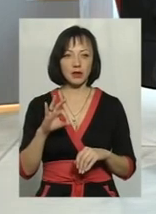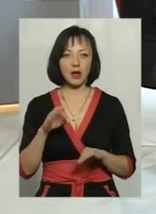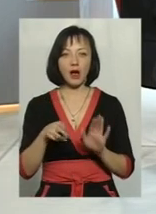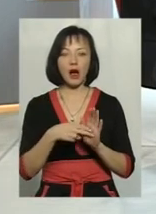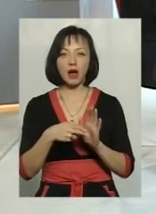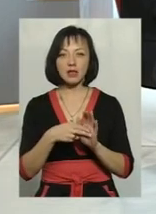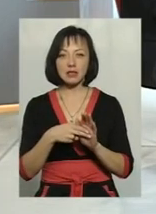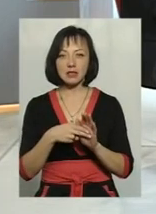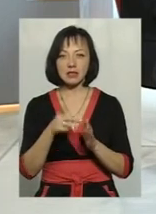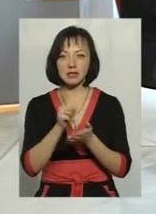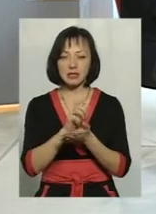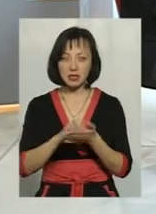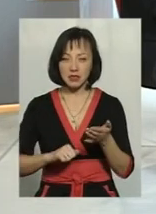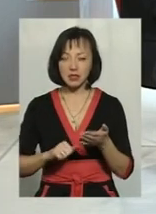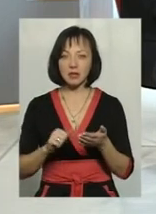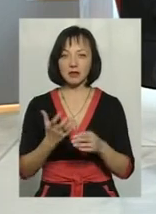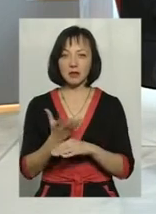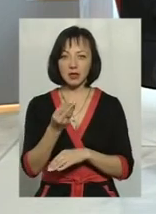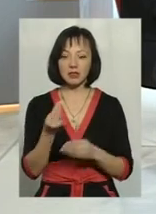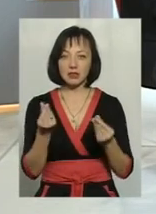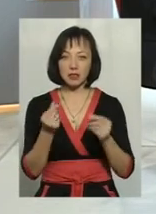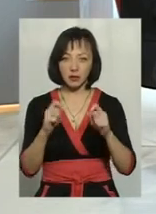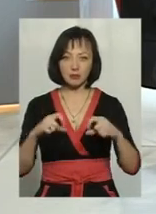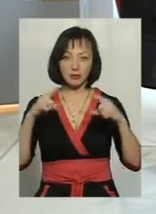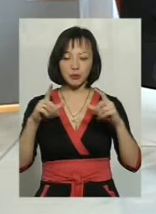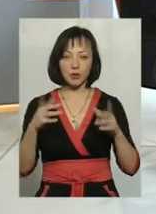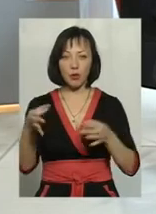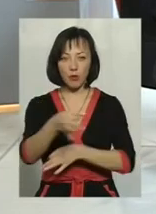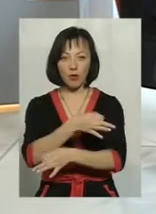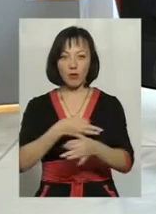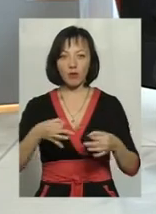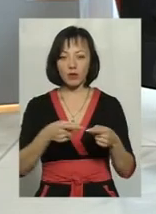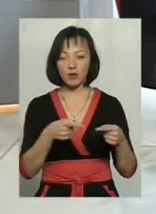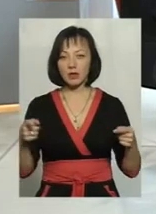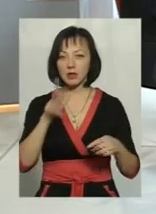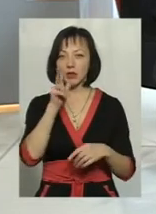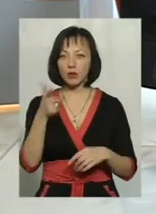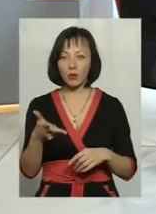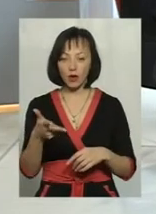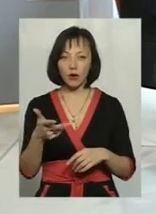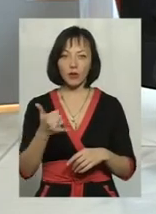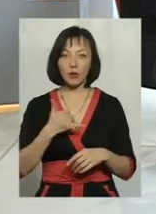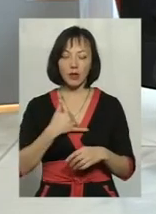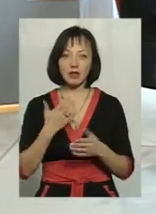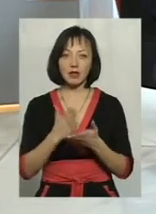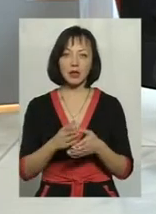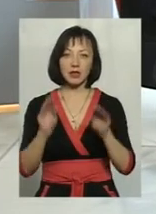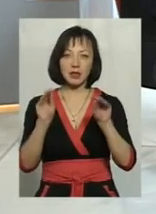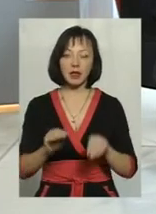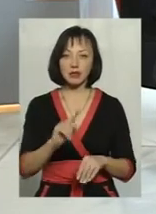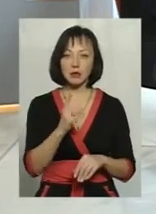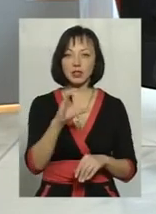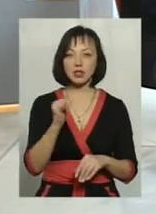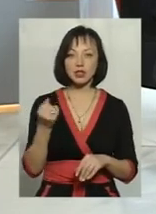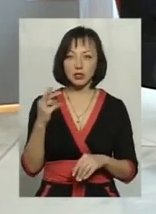акцизи і про те, що ціна буде збільшуватись, вже обговорюють на протязі 3 років. В мене є дані, що з 1